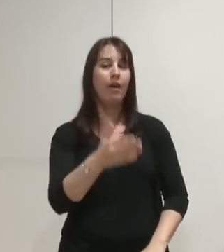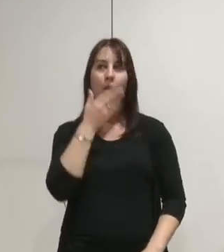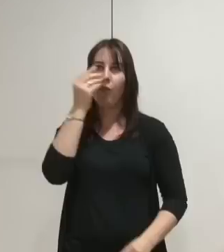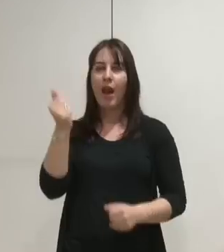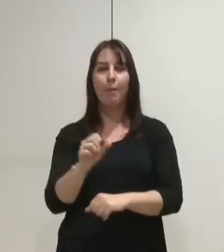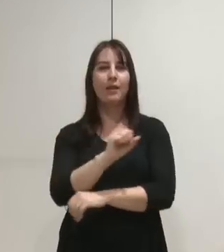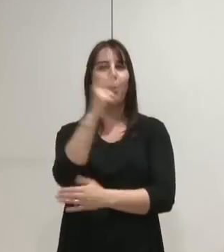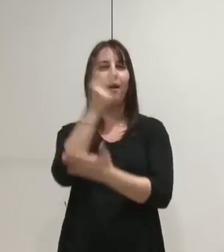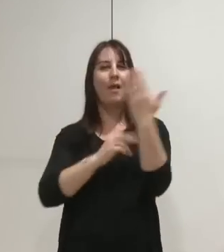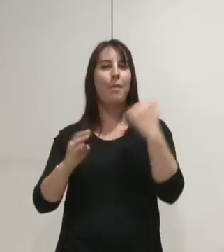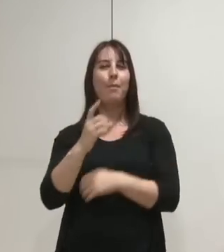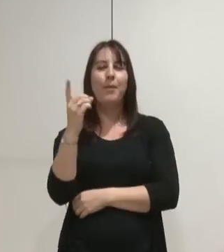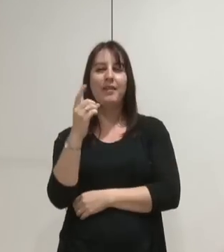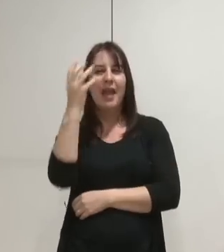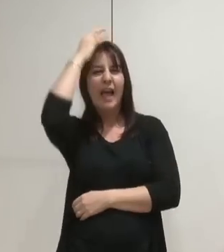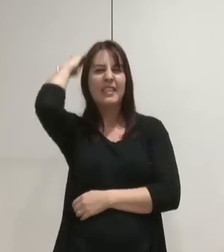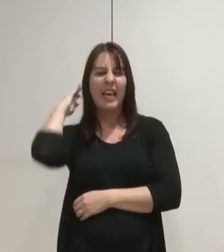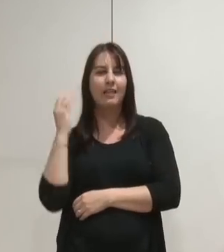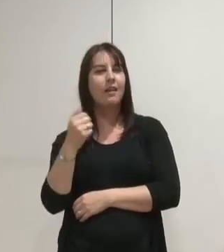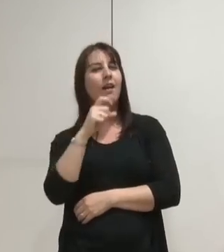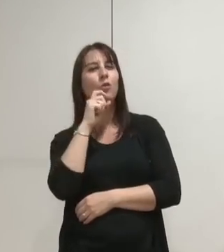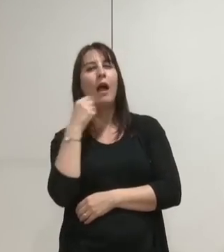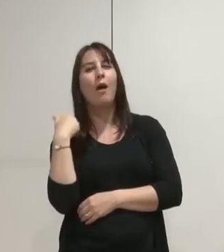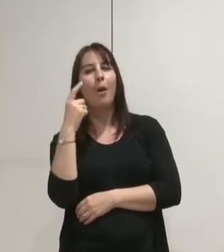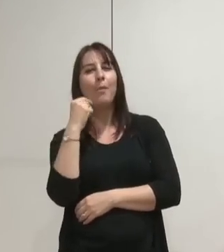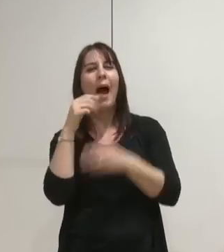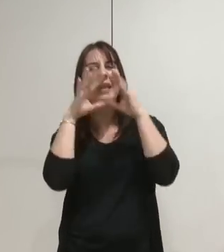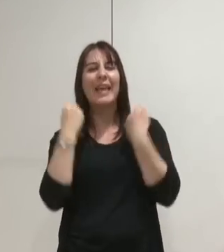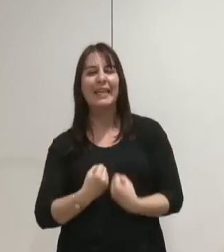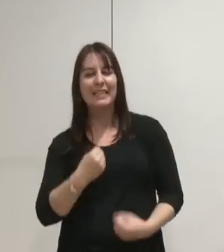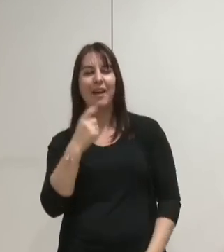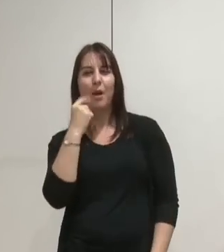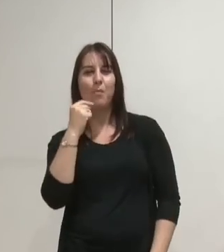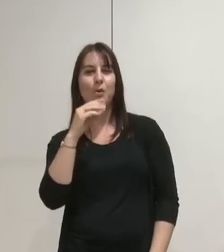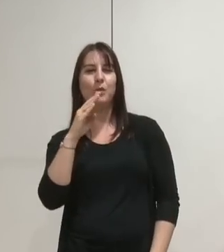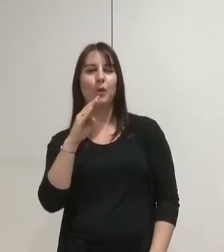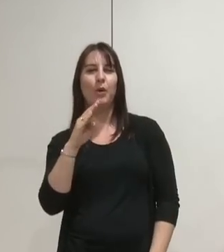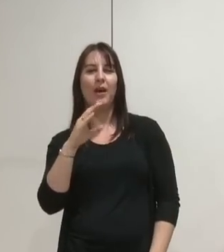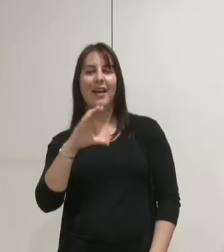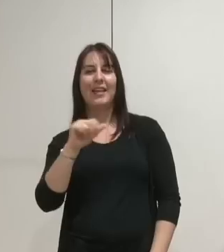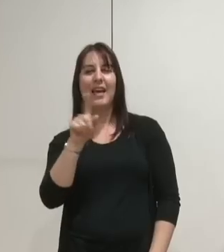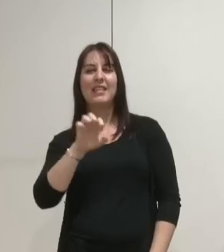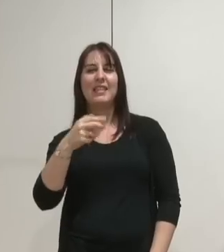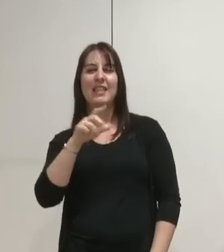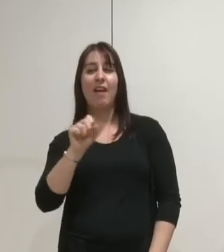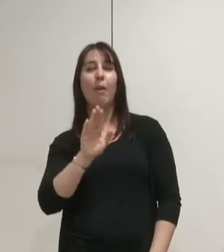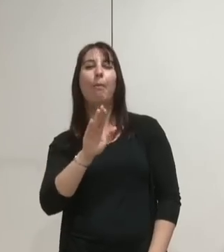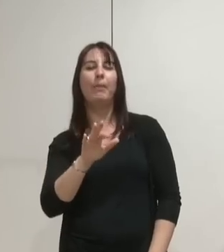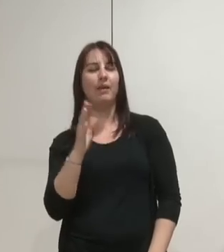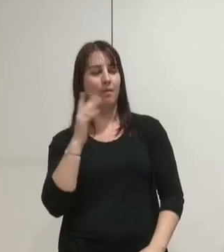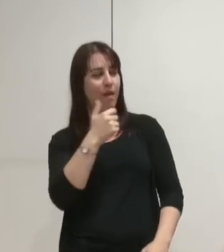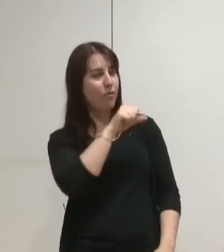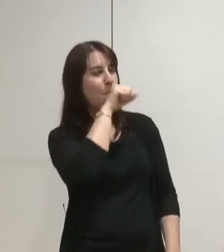Astérix tout à l'heure Richard casen av en parler je suis pas sûr que la réunion de ce soir se termine par un banquier mais bon en général c'est ce que vous aimez